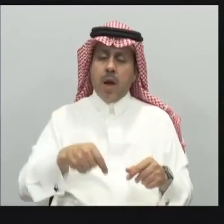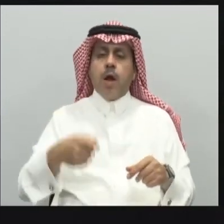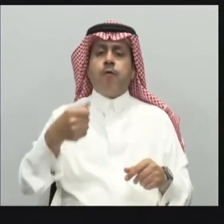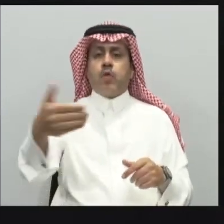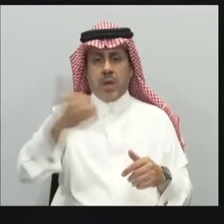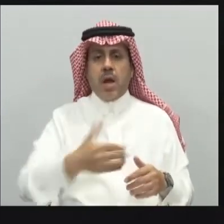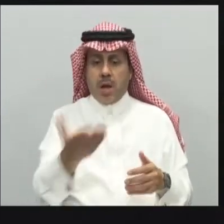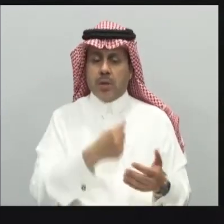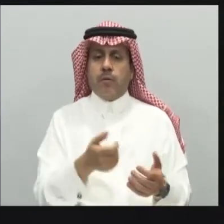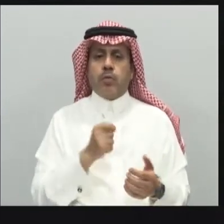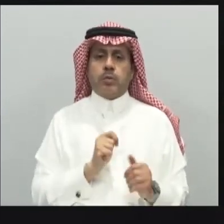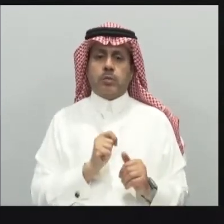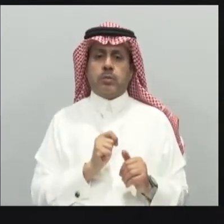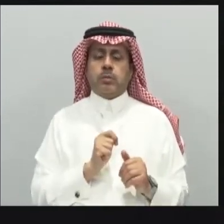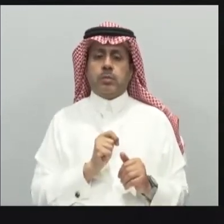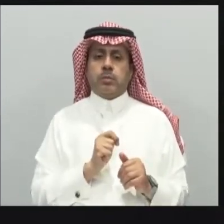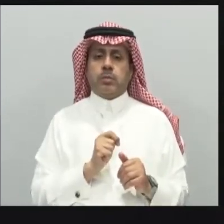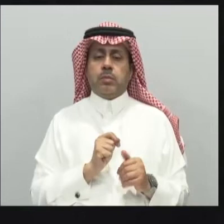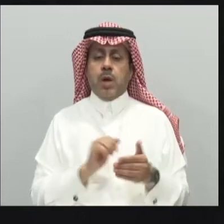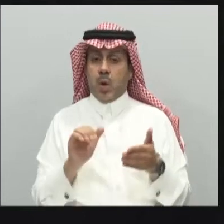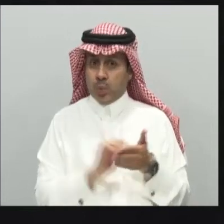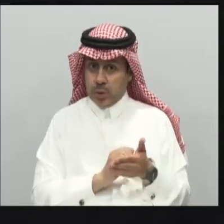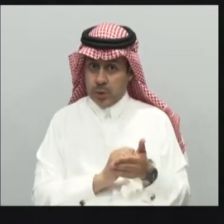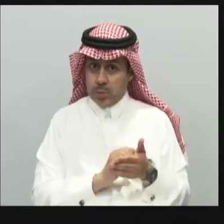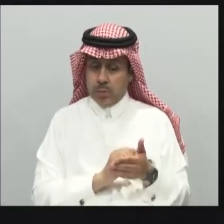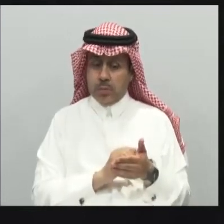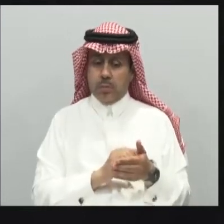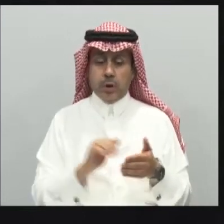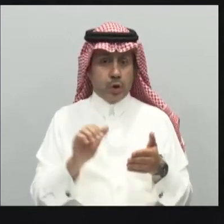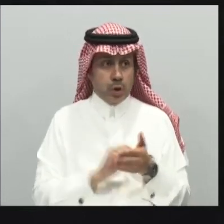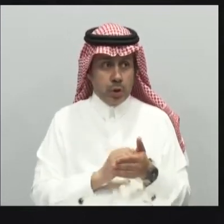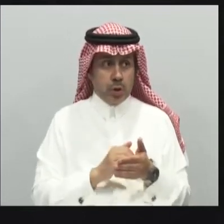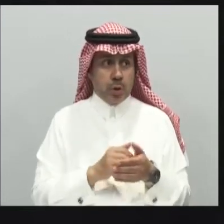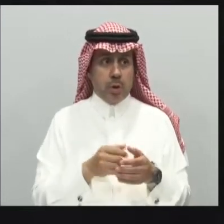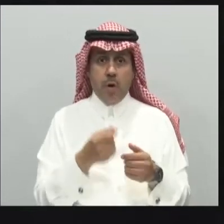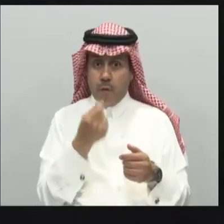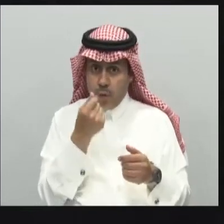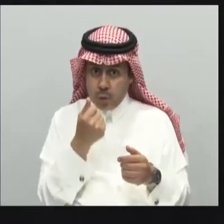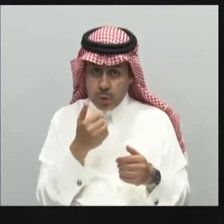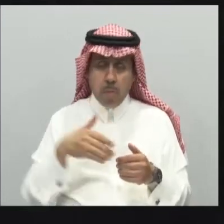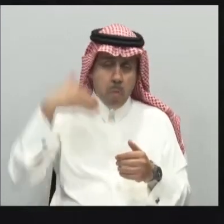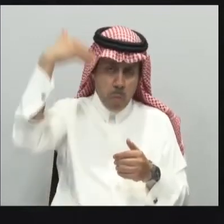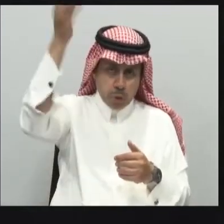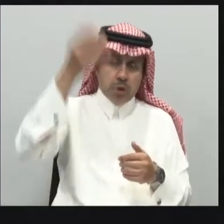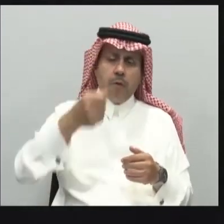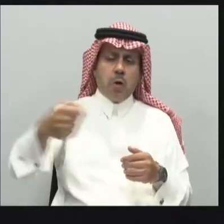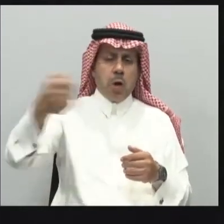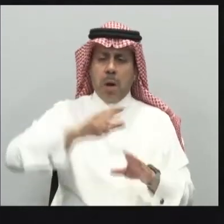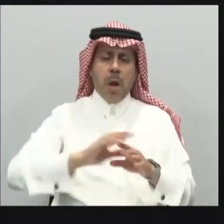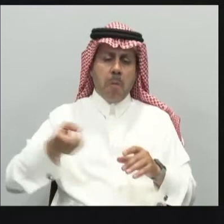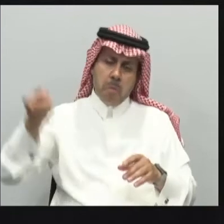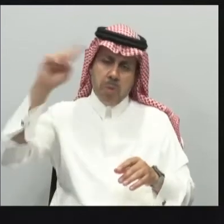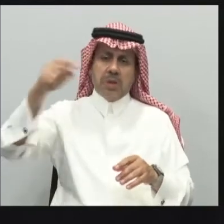نقدا الان او يقول المشتري البائع اشترط عليك ان يكون ثمن مؤجلا غير حال